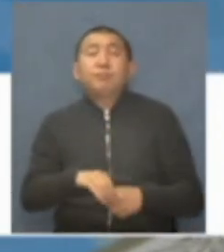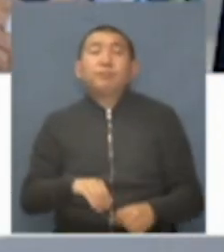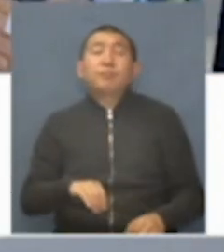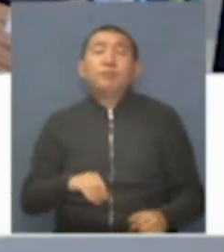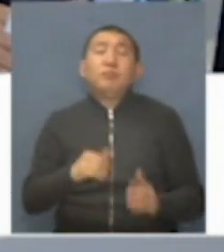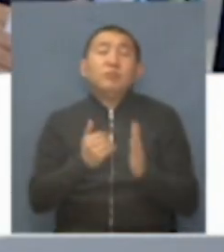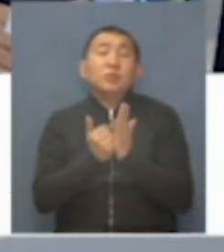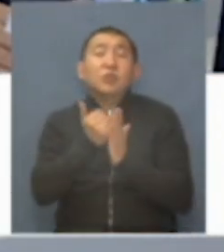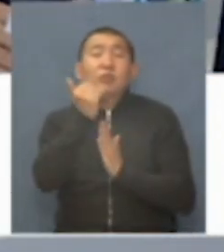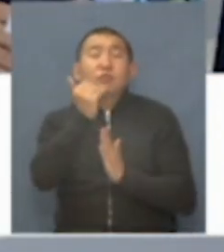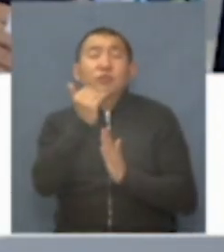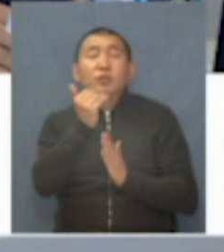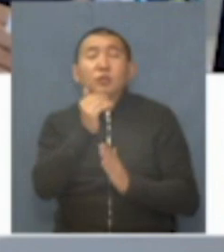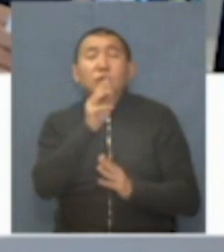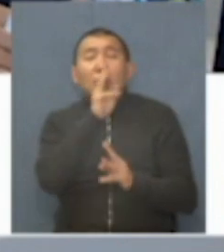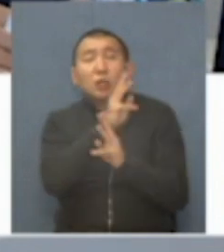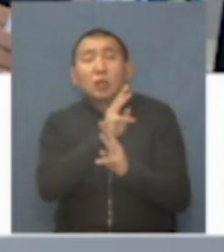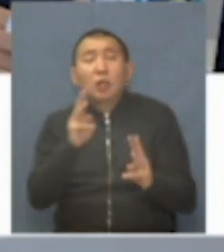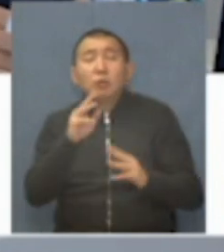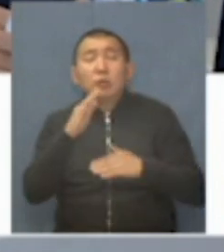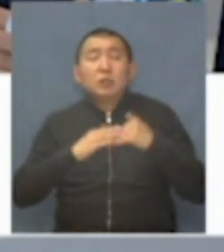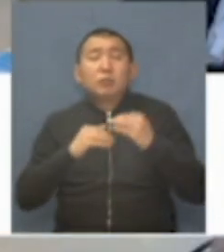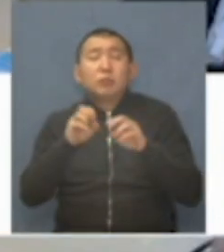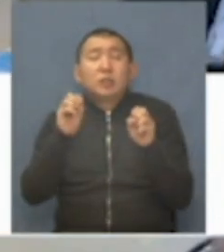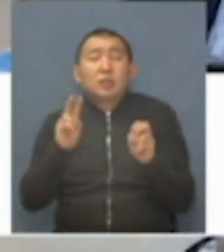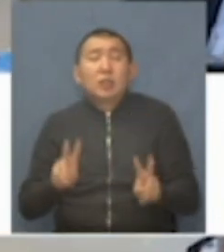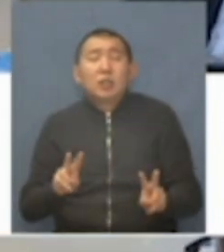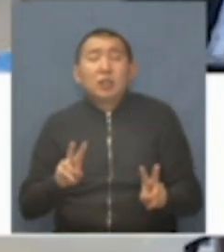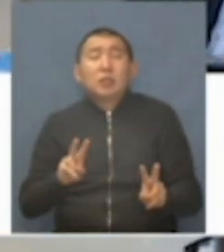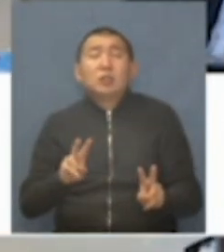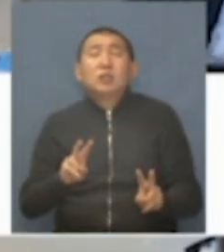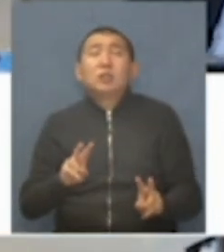вопросам повышения заработной платы специалистов молодежных